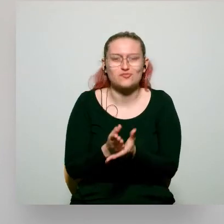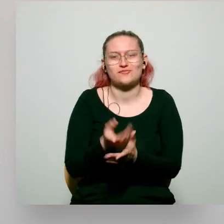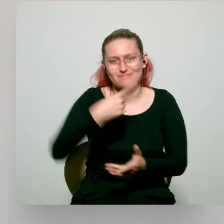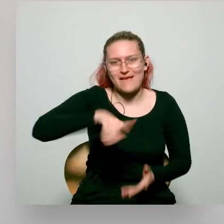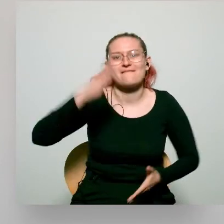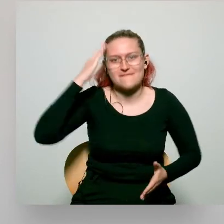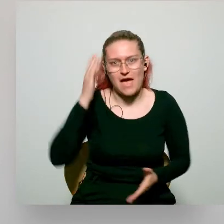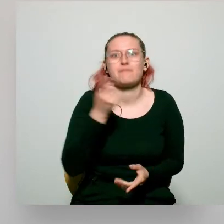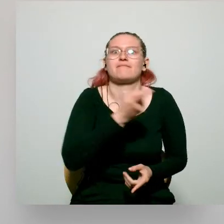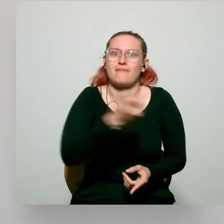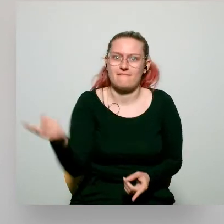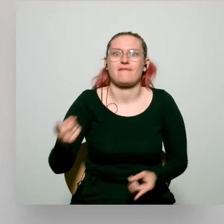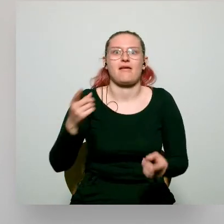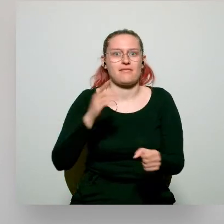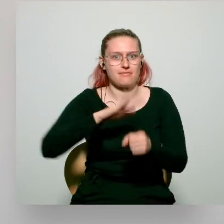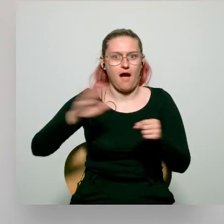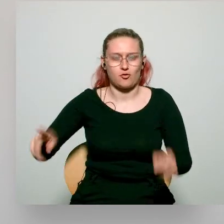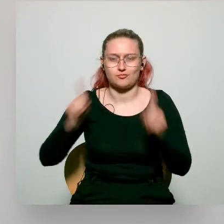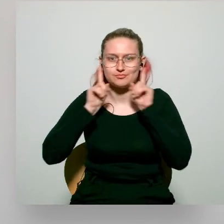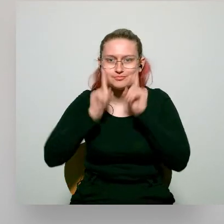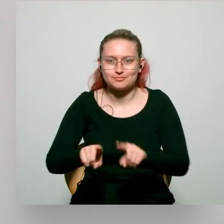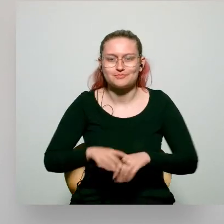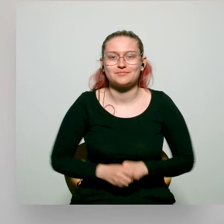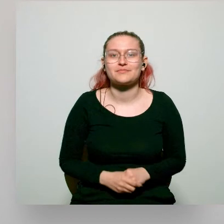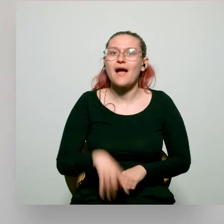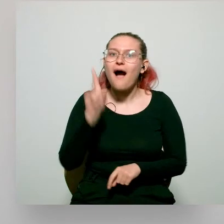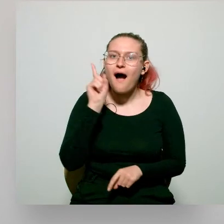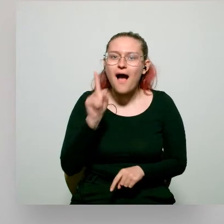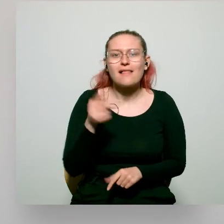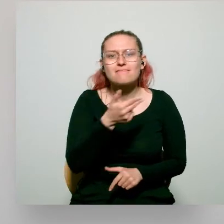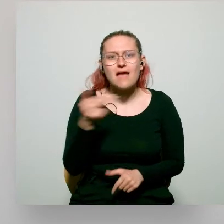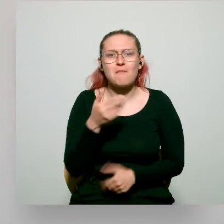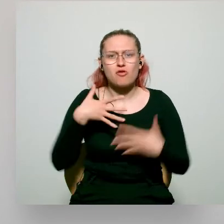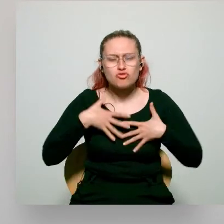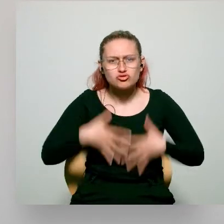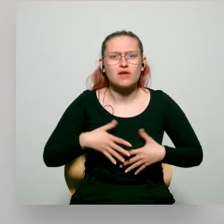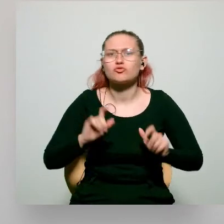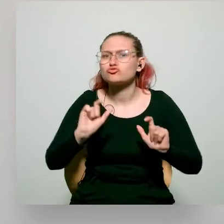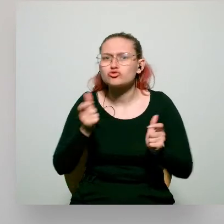prawdy o tej właśnie tożsamości, zresztą jak też mówiliśmy, która się zmienia poza tym.